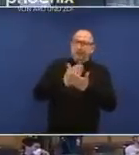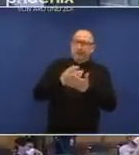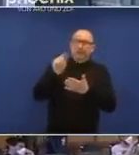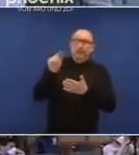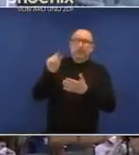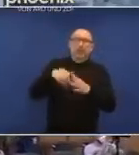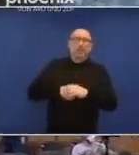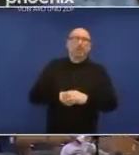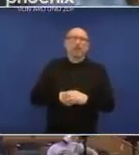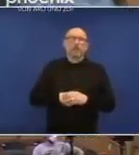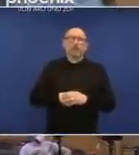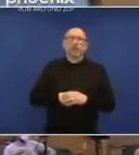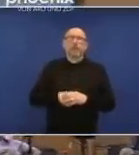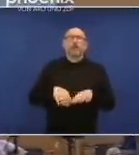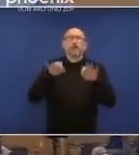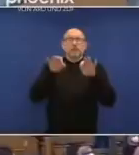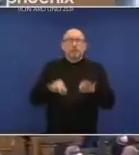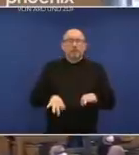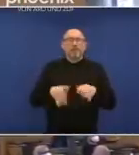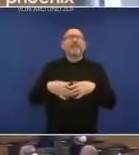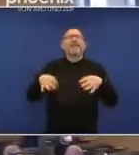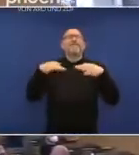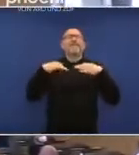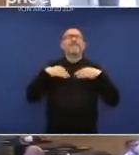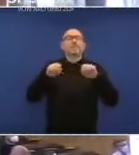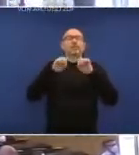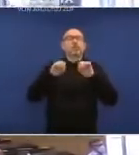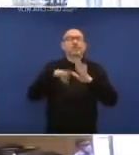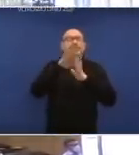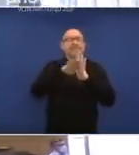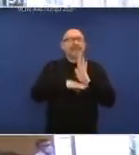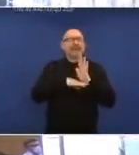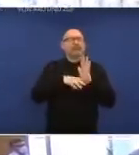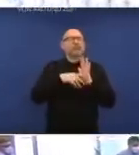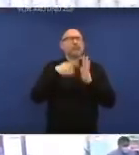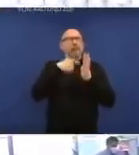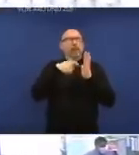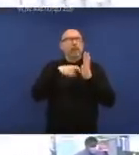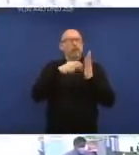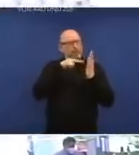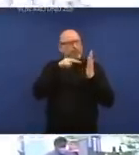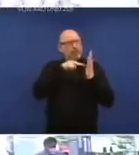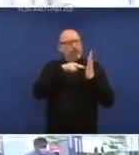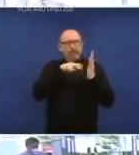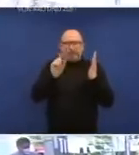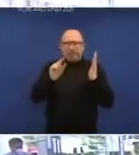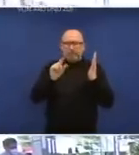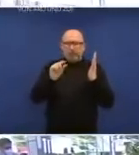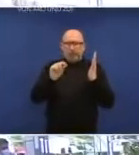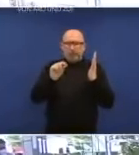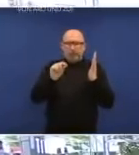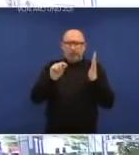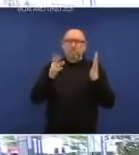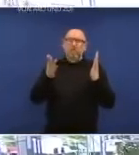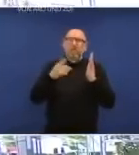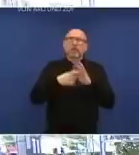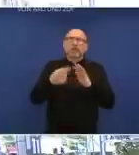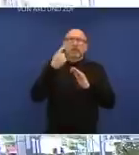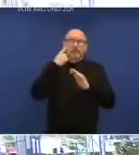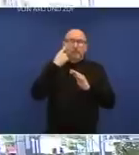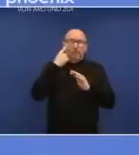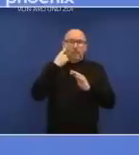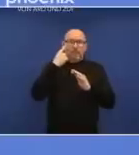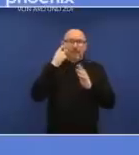Ausnahmesituation heißt, ich müsste jetzt im Infektionsschutzgesetz das noch mal einmal wörtlich irgendwie nachlesen, in dem Moment, wo eine